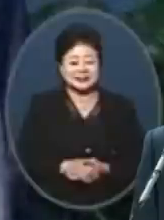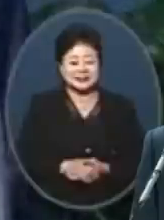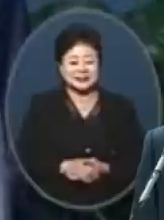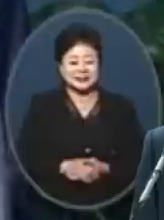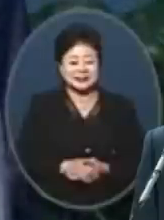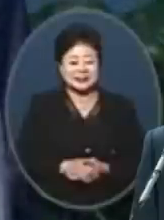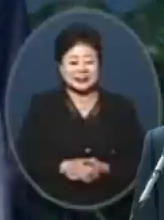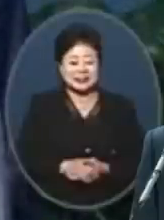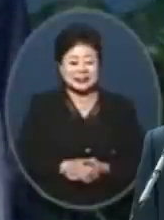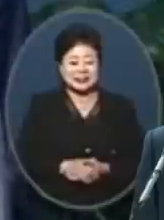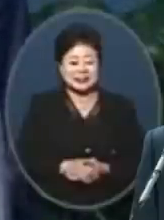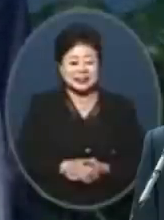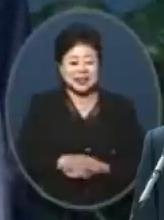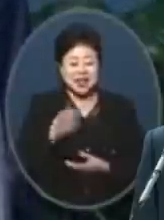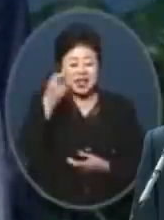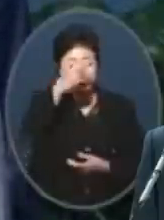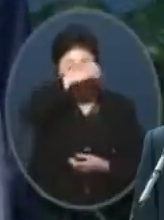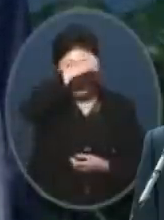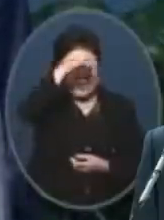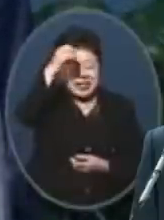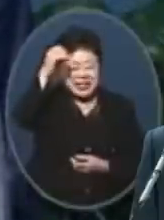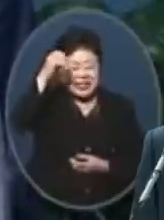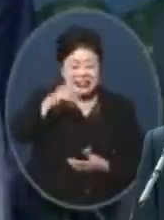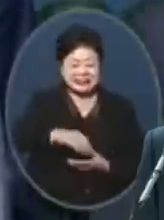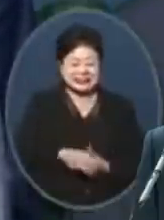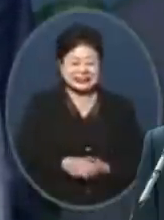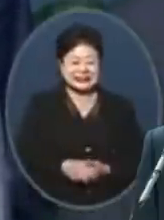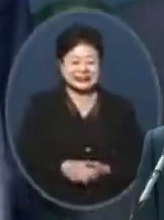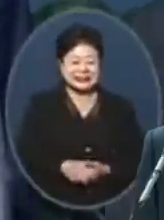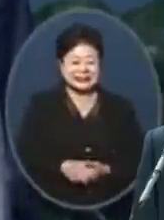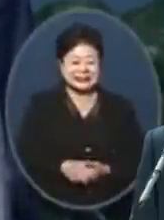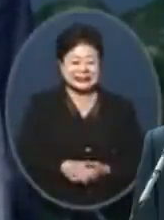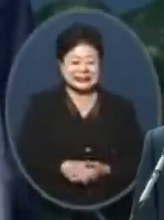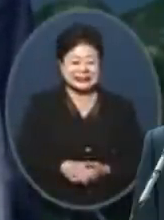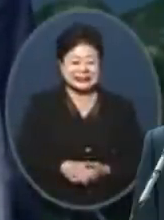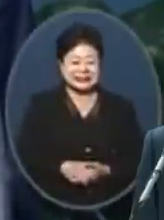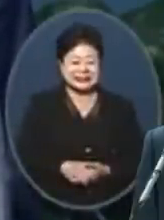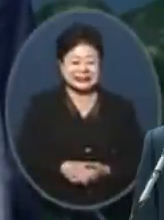별이 아니고 열두 별이지. 12 stars.